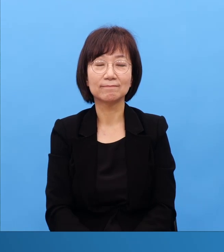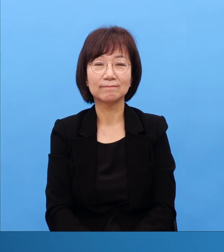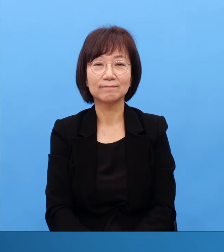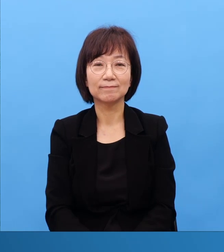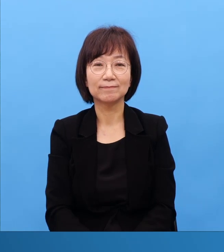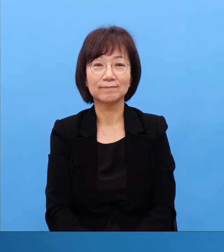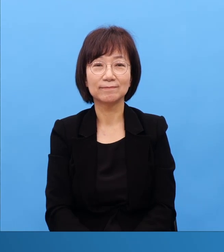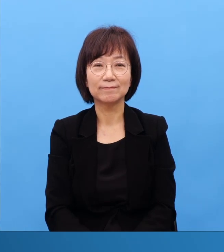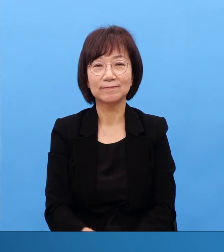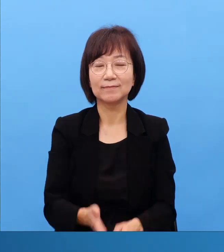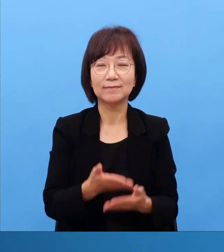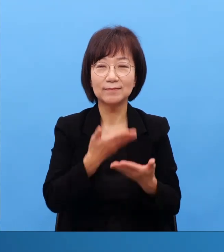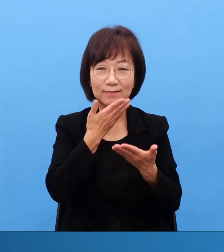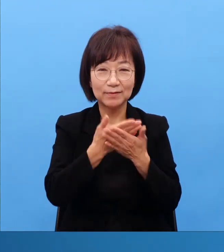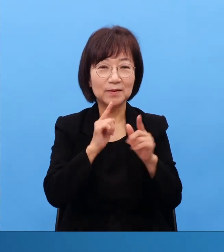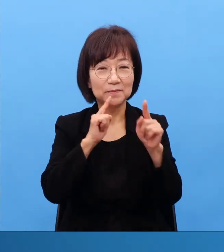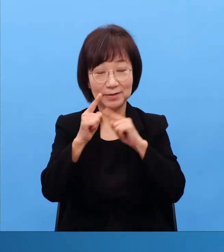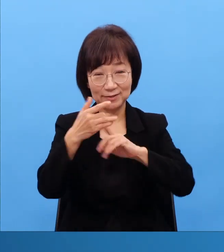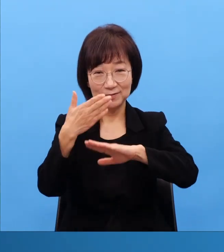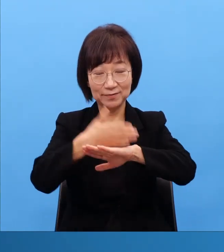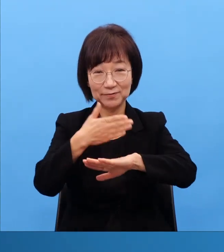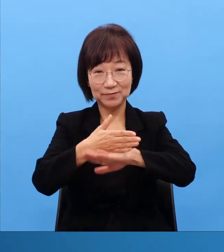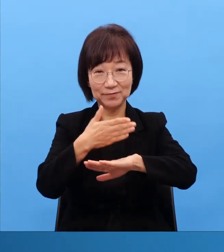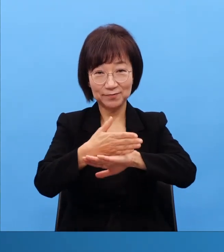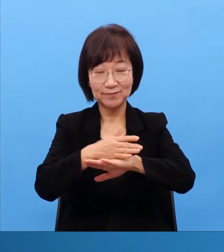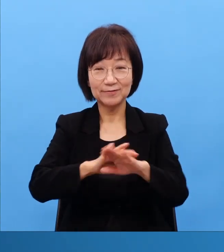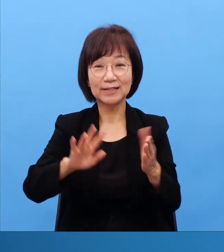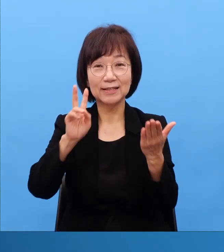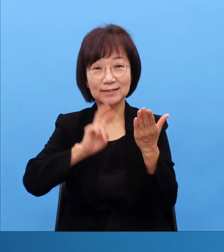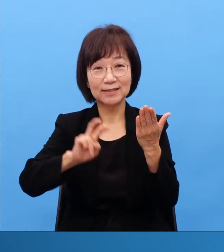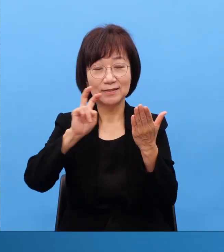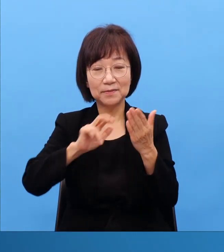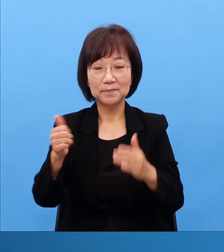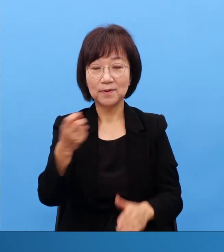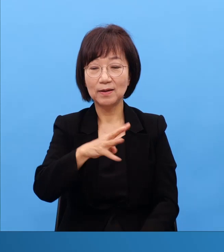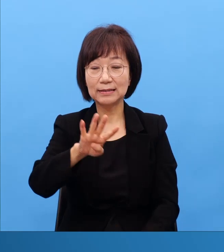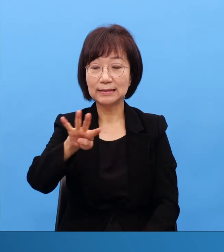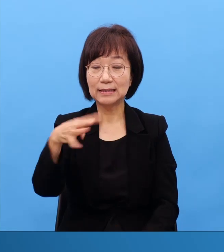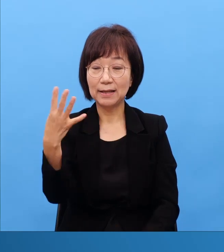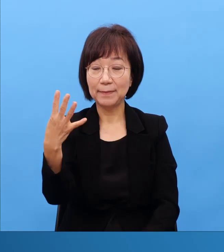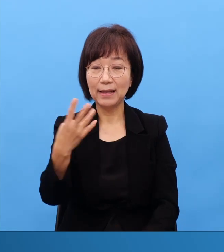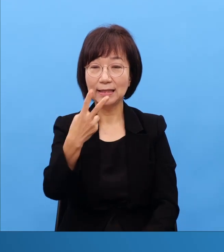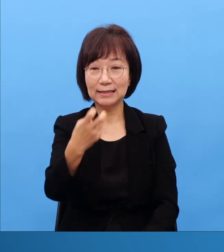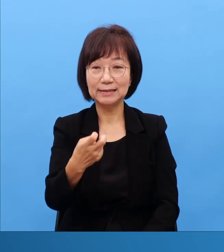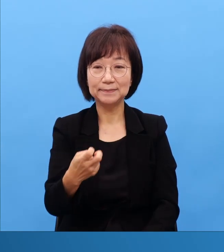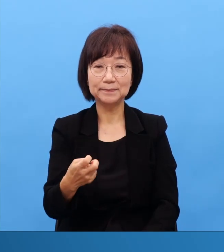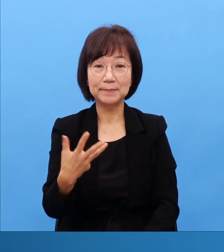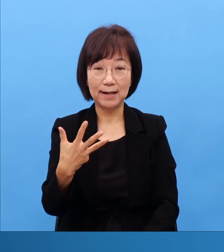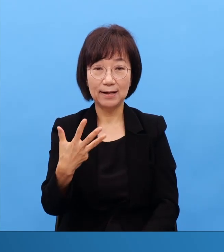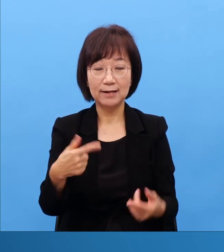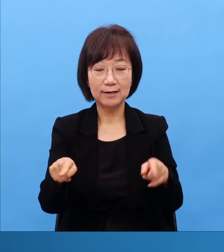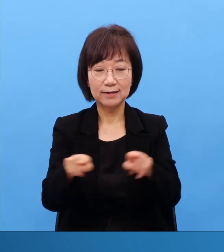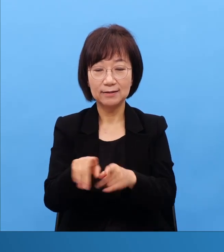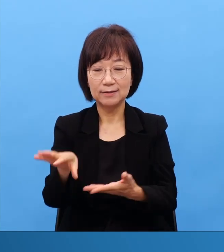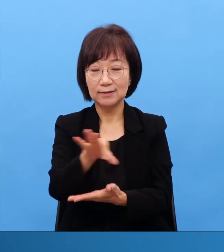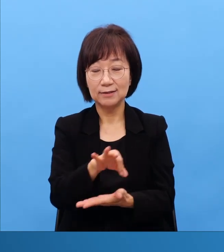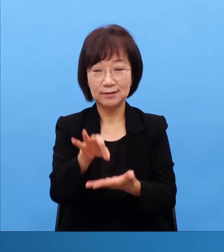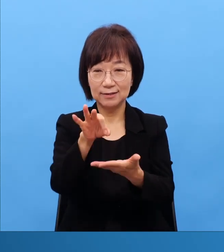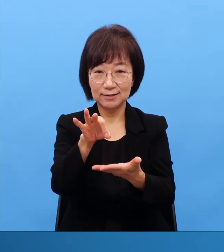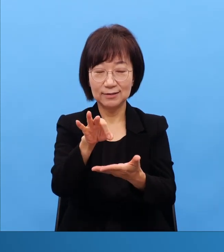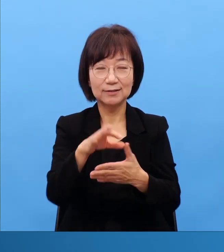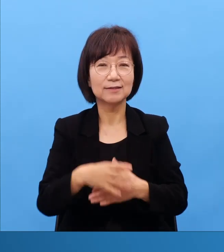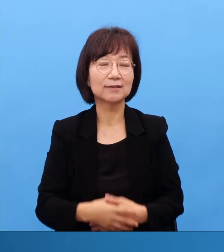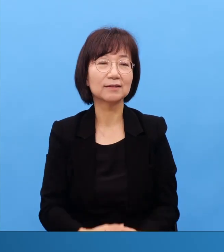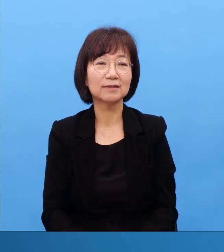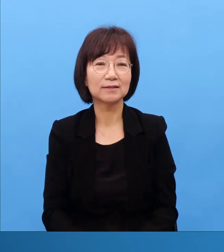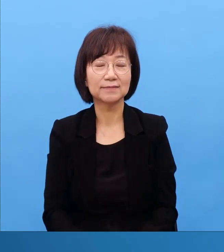귀한 말씀 감사합니다. 찬송가 428장을 찬양하시면서 준비하신 예물을 드리겠습니다. Let us give our prepared offering unto